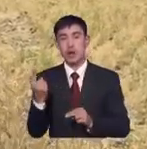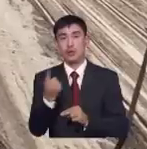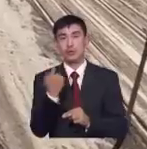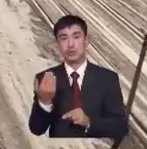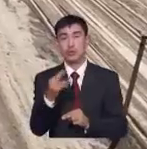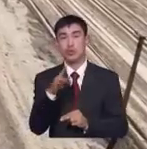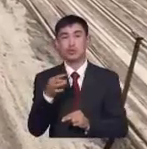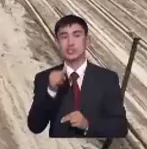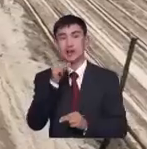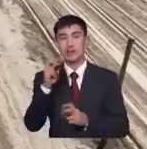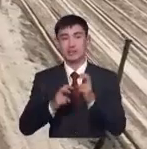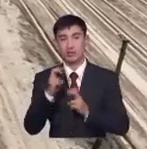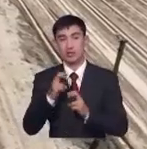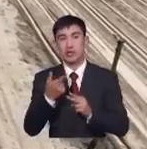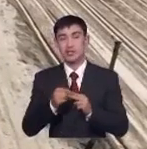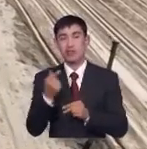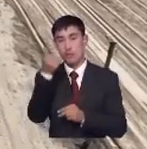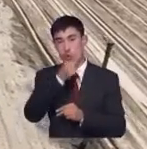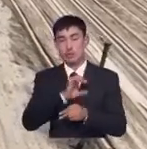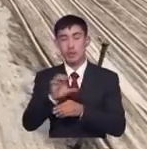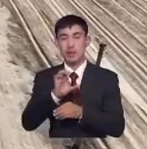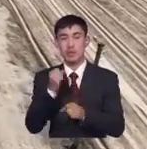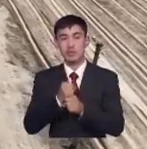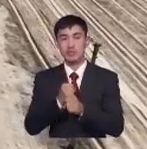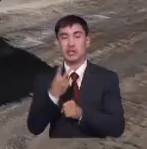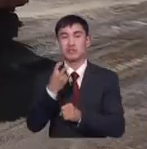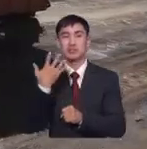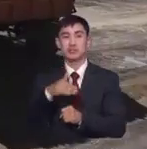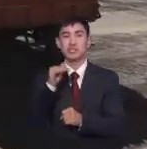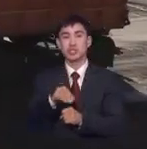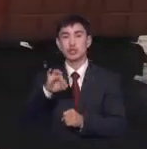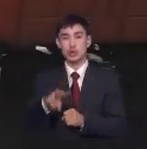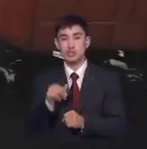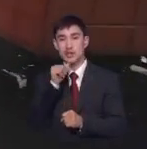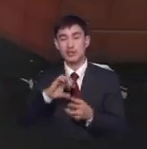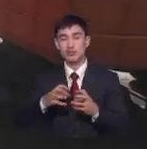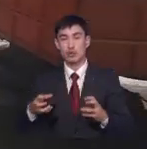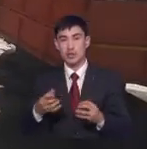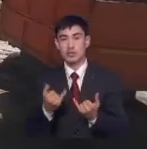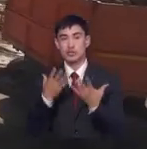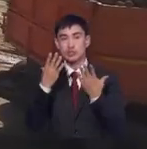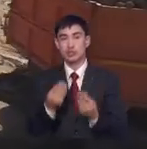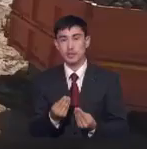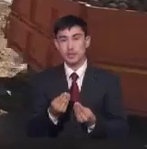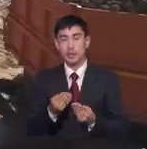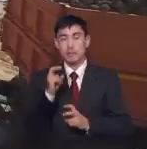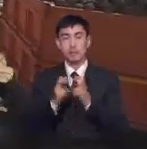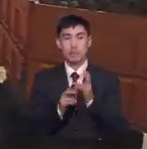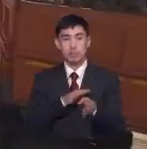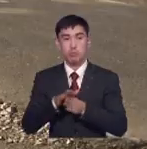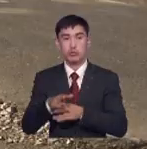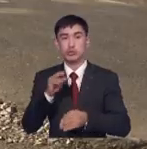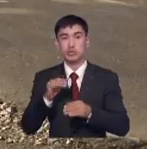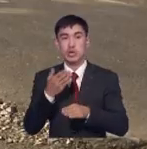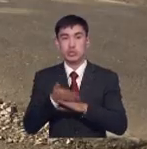них коксуский сахарный завод где в год перерабатывается 250.000 тонн сахарной свёклой на сегодняшний день предприятие полностью